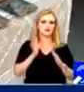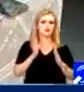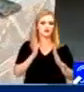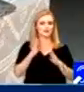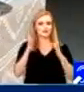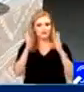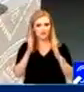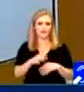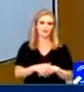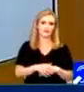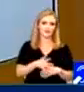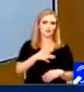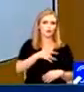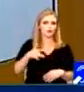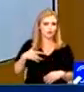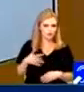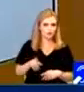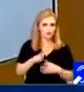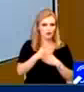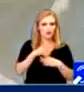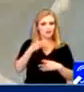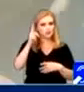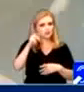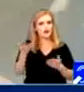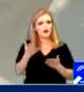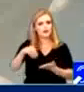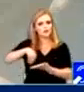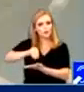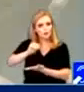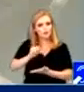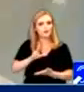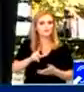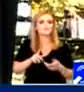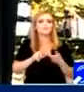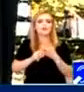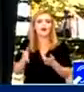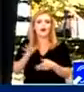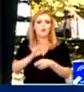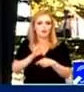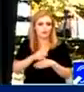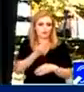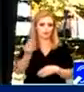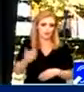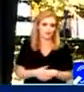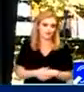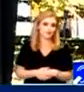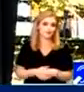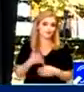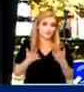bronșită, pentru alte organe și da, trebuie fiște care să... să iei după durerea lui. Dacă ne